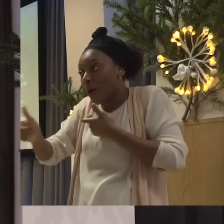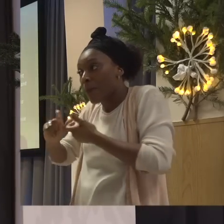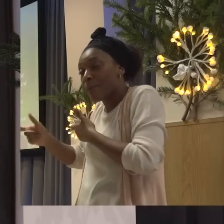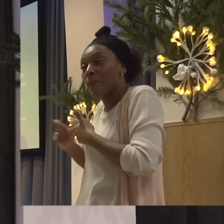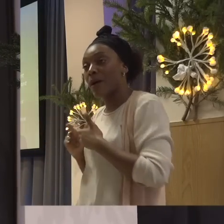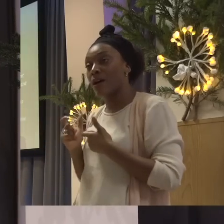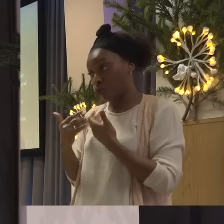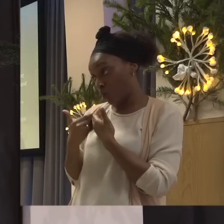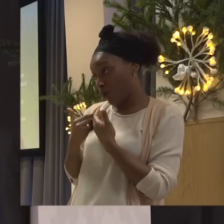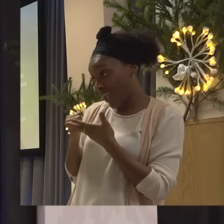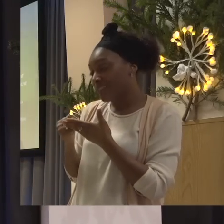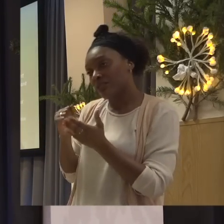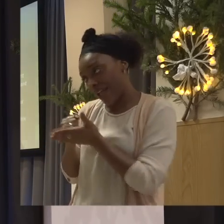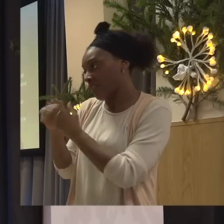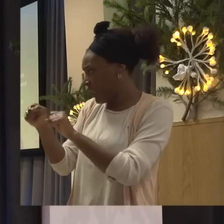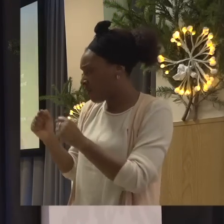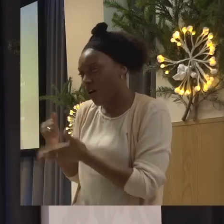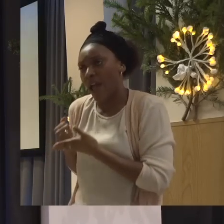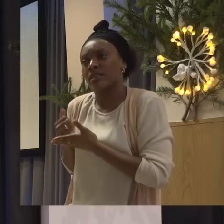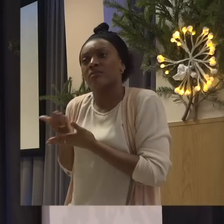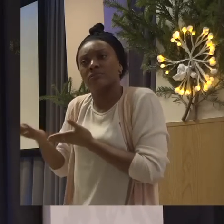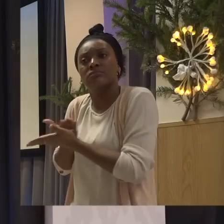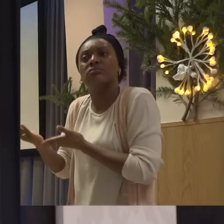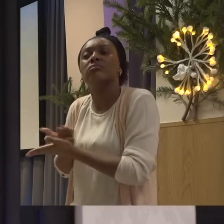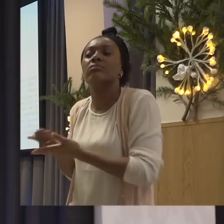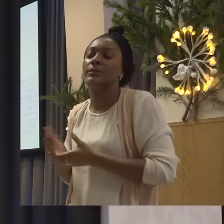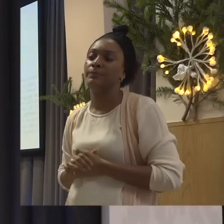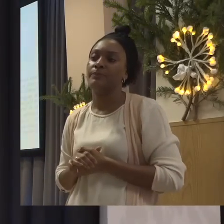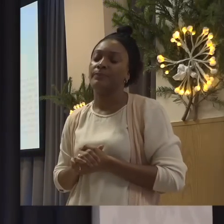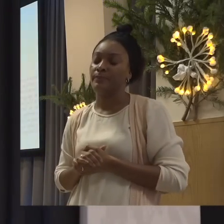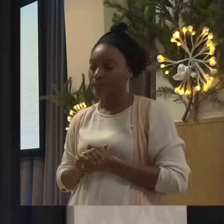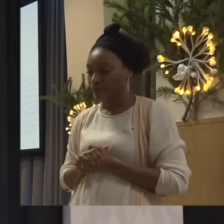demandent. Je vais terminer en disant ceci.